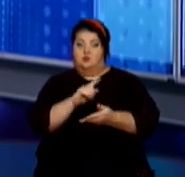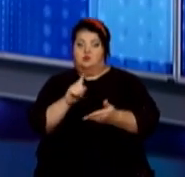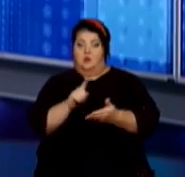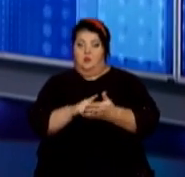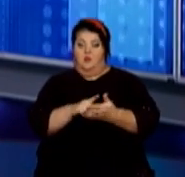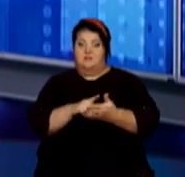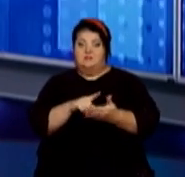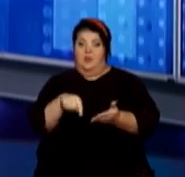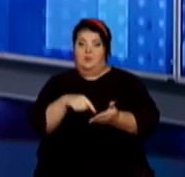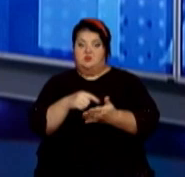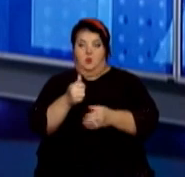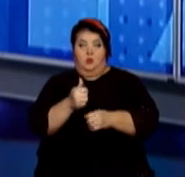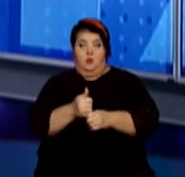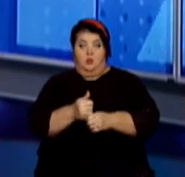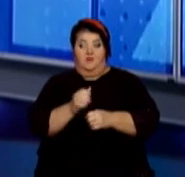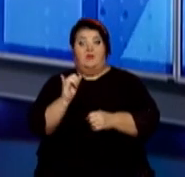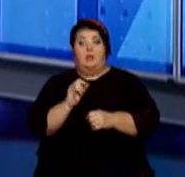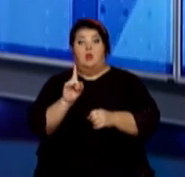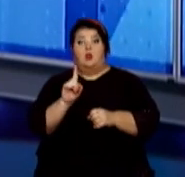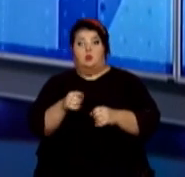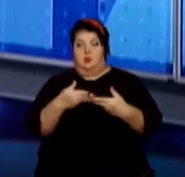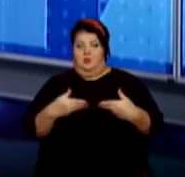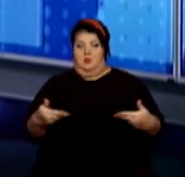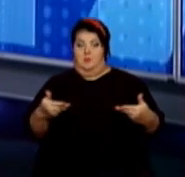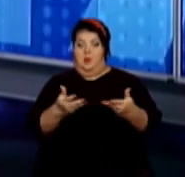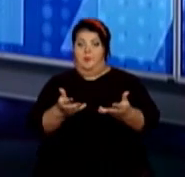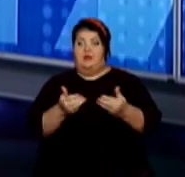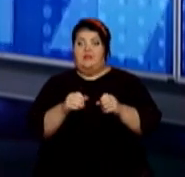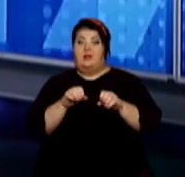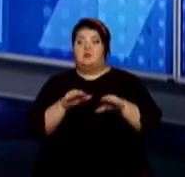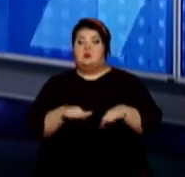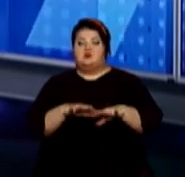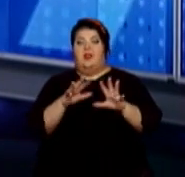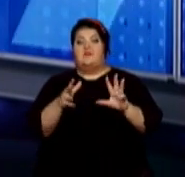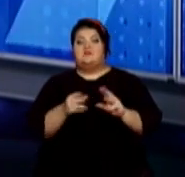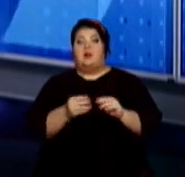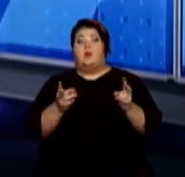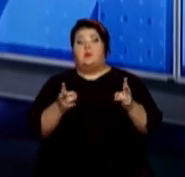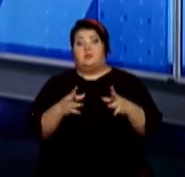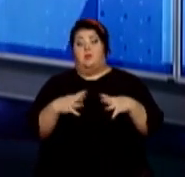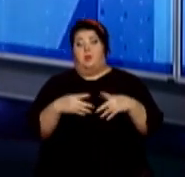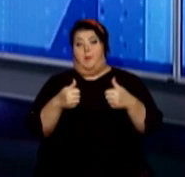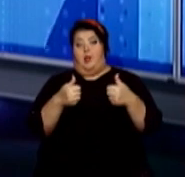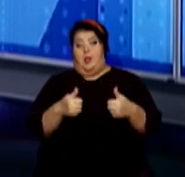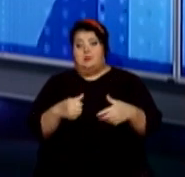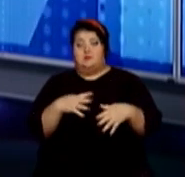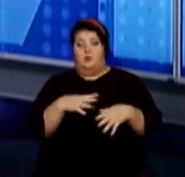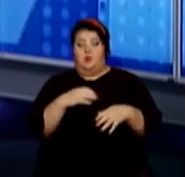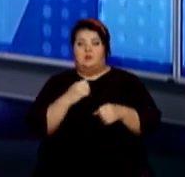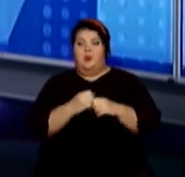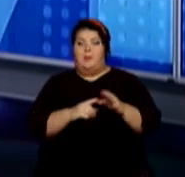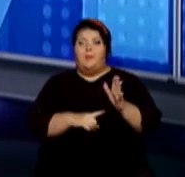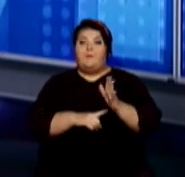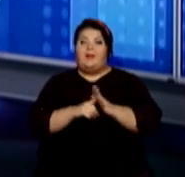так. І тоді ми прийняли рішення, що взагалі потрібно, було б дуже класно зробити пілотні